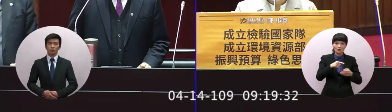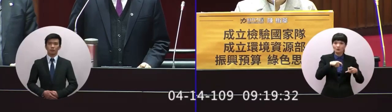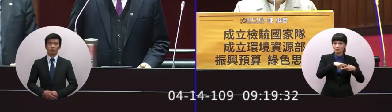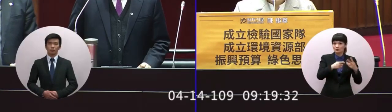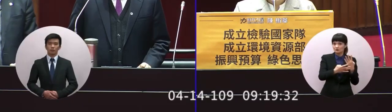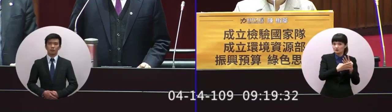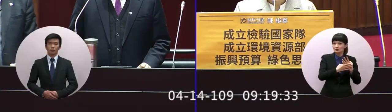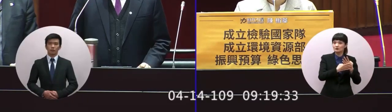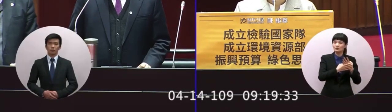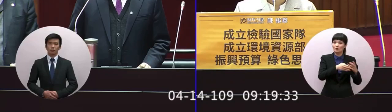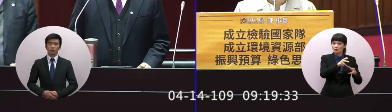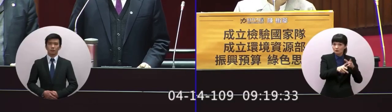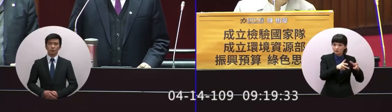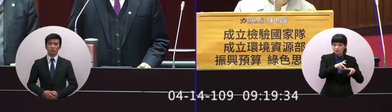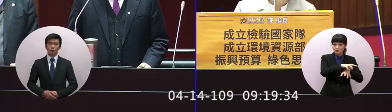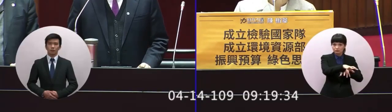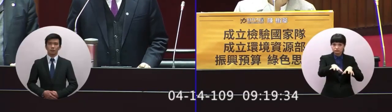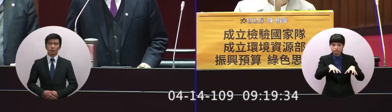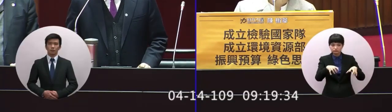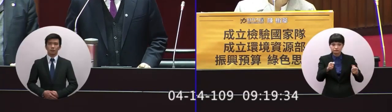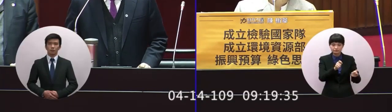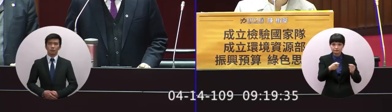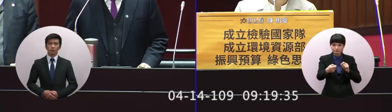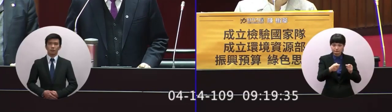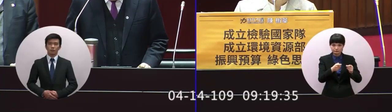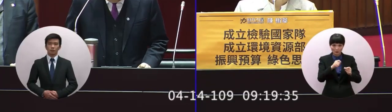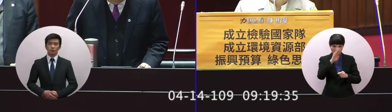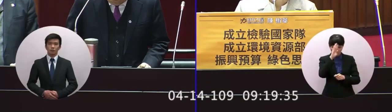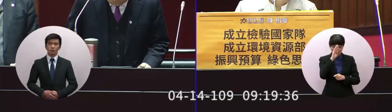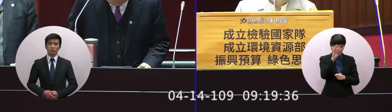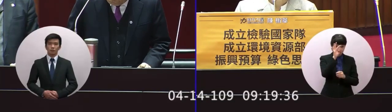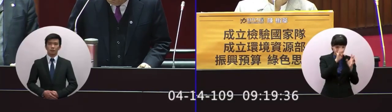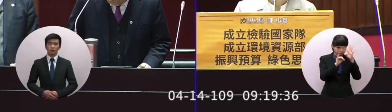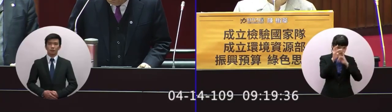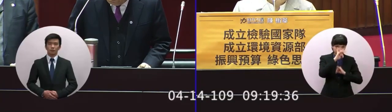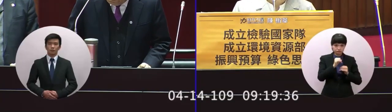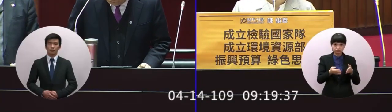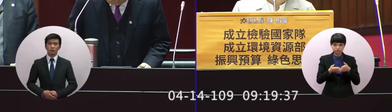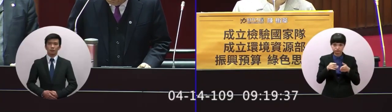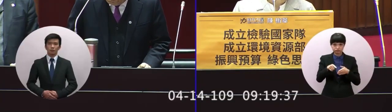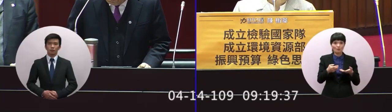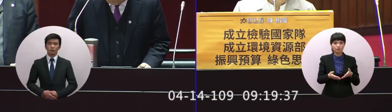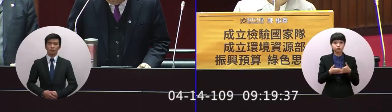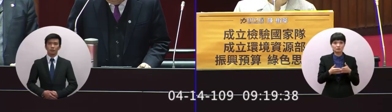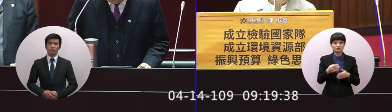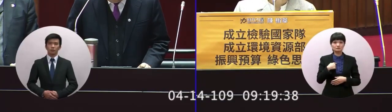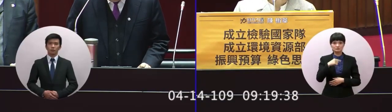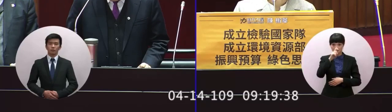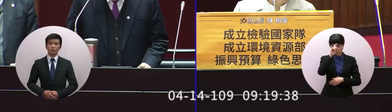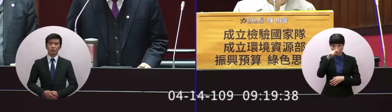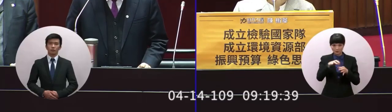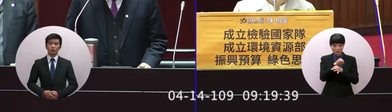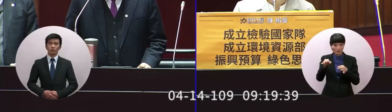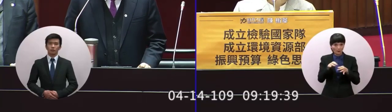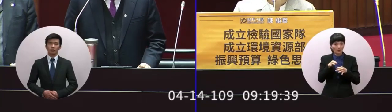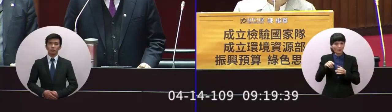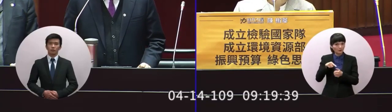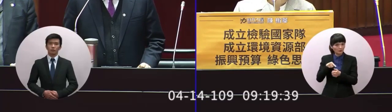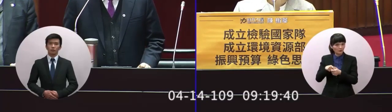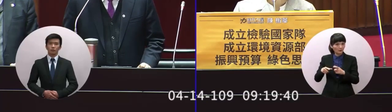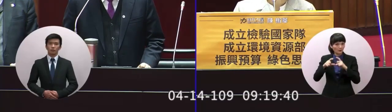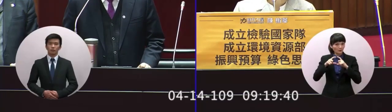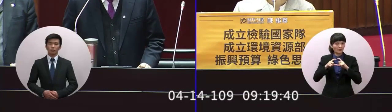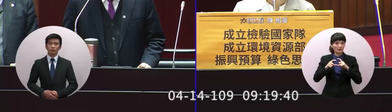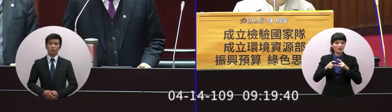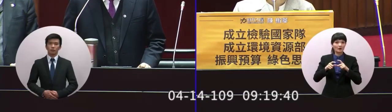查，我想这个是非常重要的哈。院长这个拼经济，也希望能够在民生这些健康